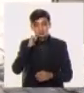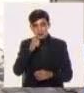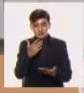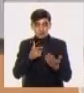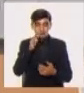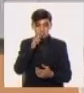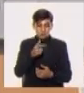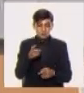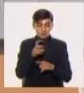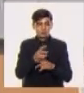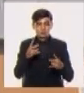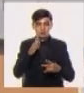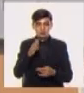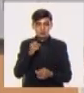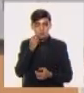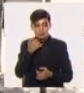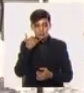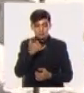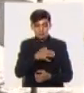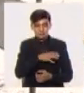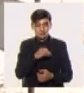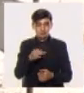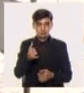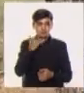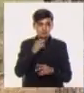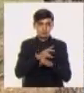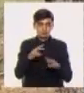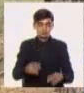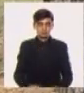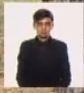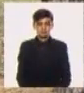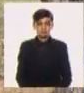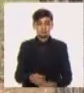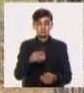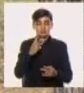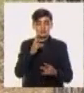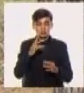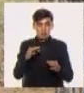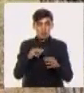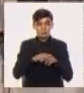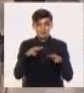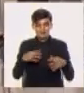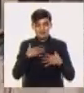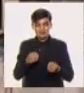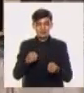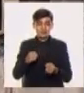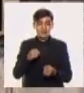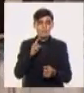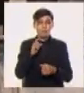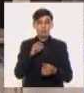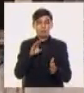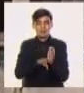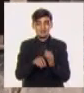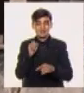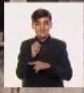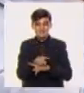послезавтра. Пиво звонил в Олимп, но никто трубку так не взял. Однако в Минздраве призвали не сдавать анализ без назначения